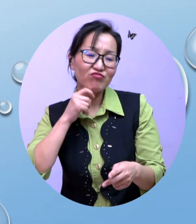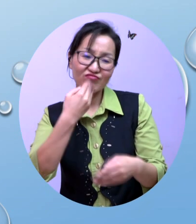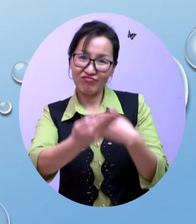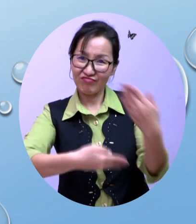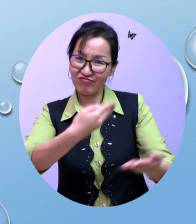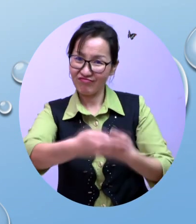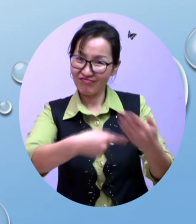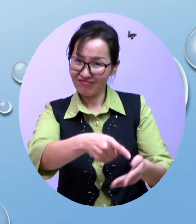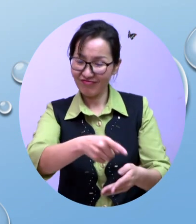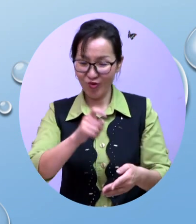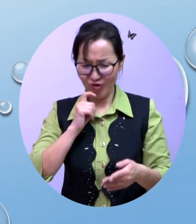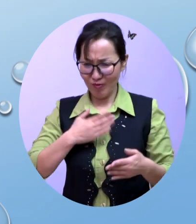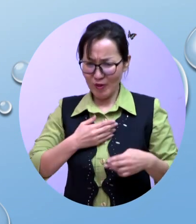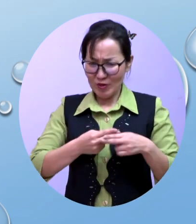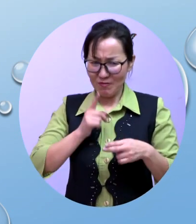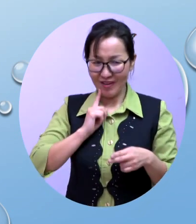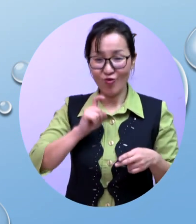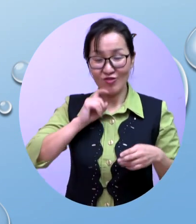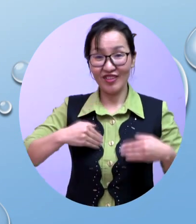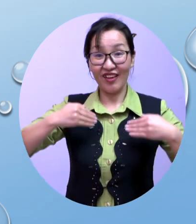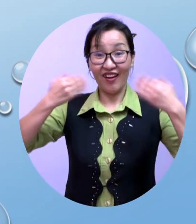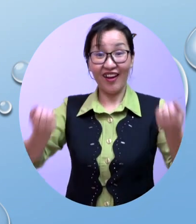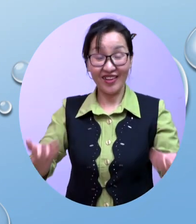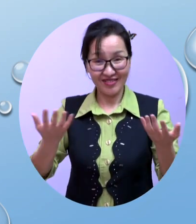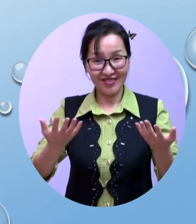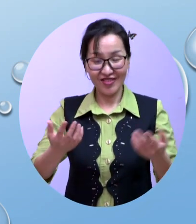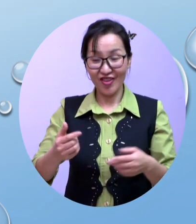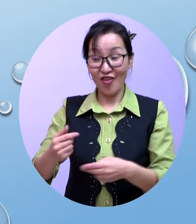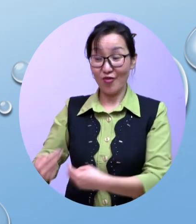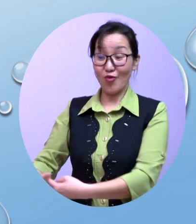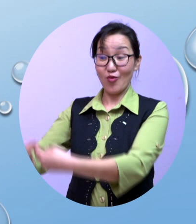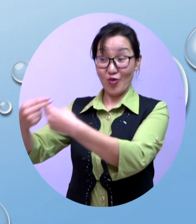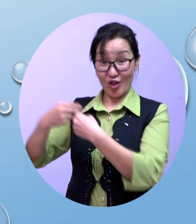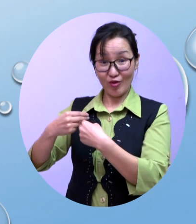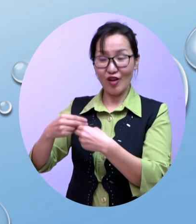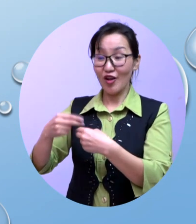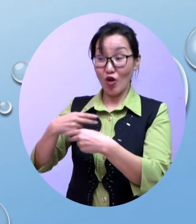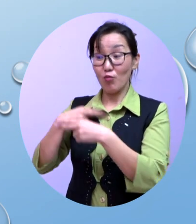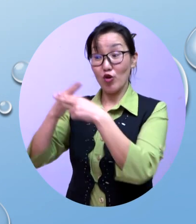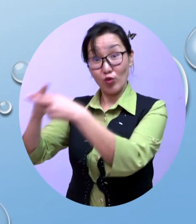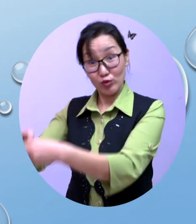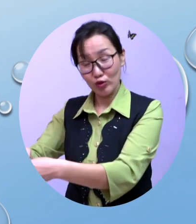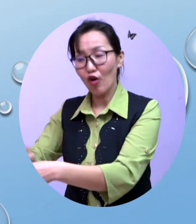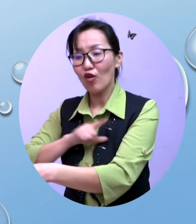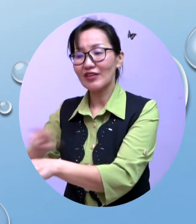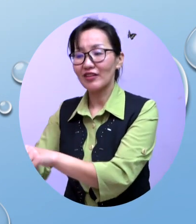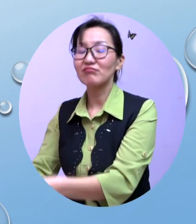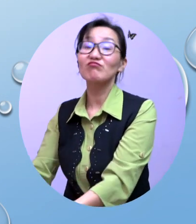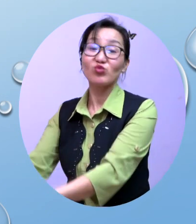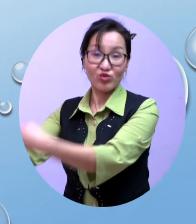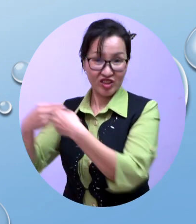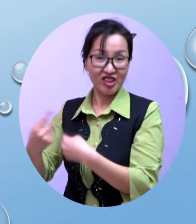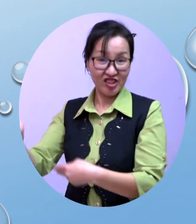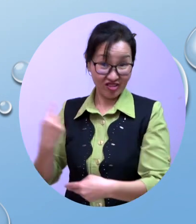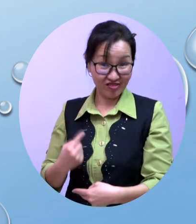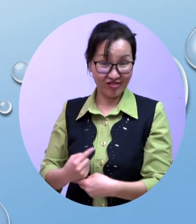төрүүлдэг. Хүнд тус хийвэл өөрт тус ирнэ гэсэн зөрүүг байдаг. Энэ нь бусдад тусласны ач